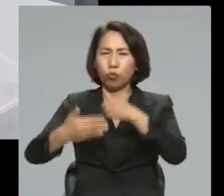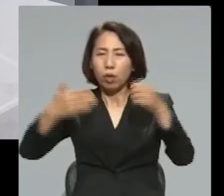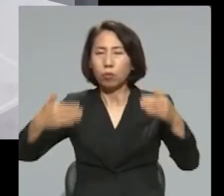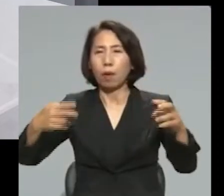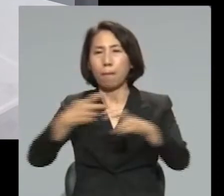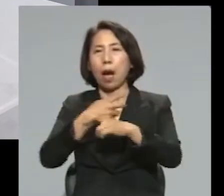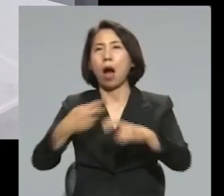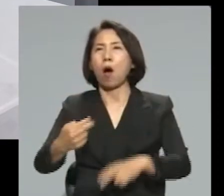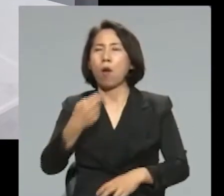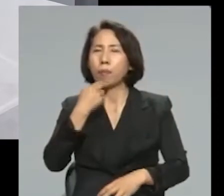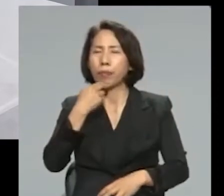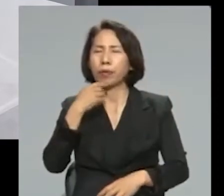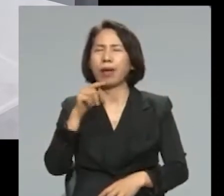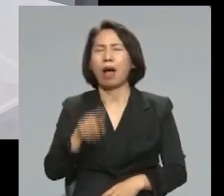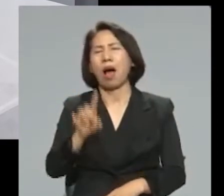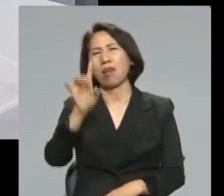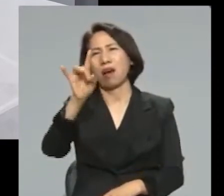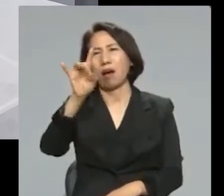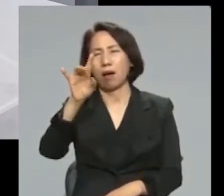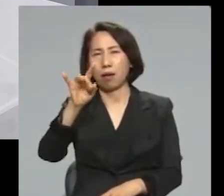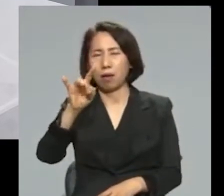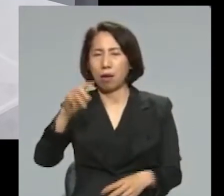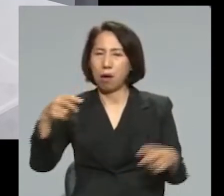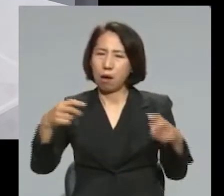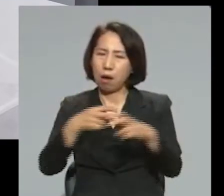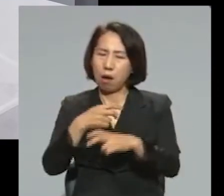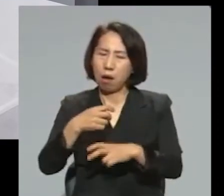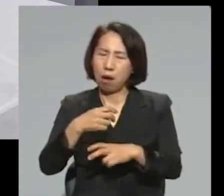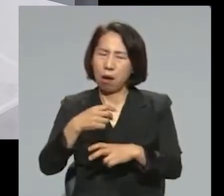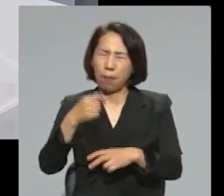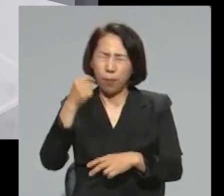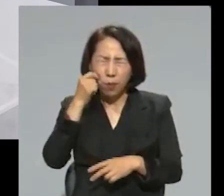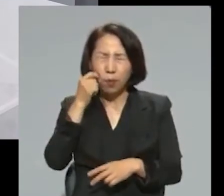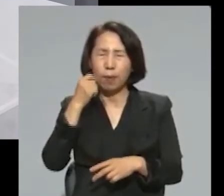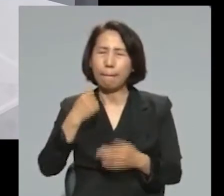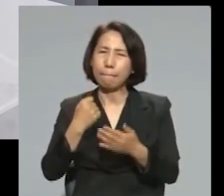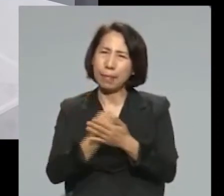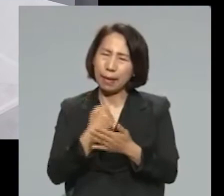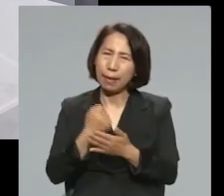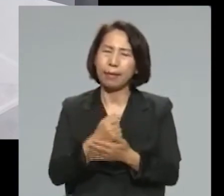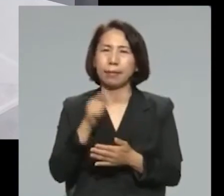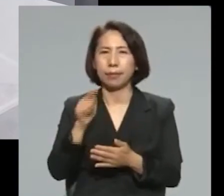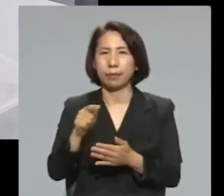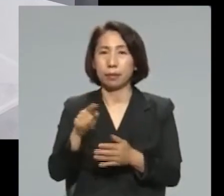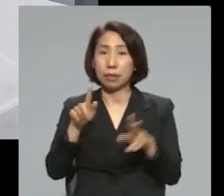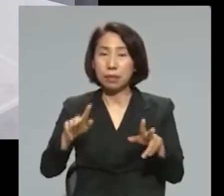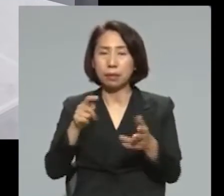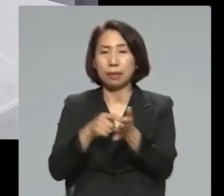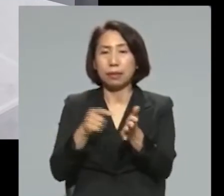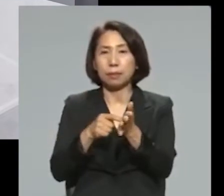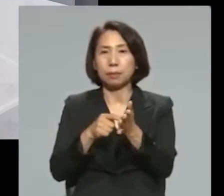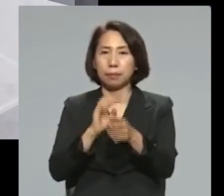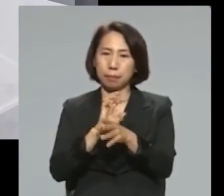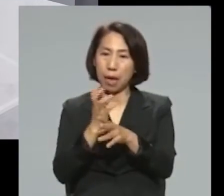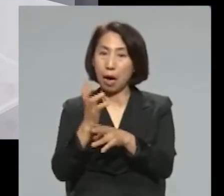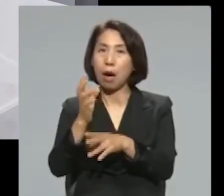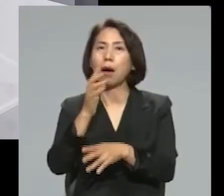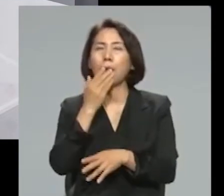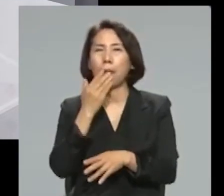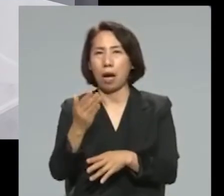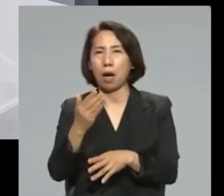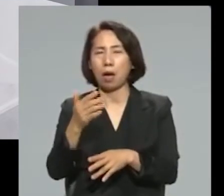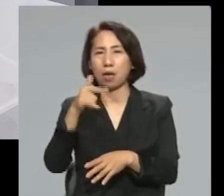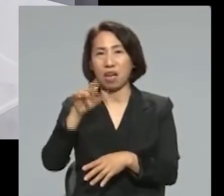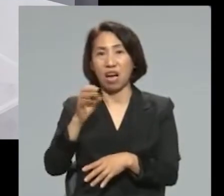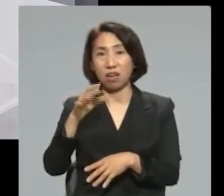않는 불통의 다리이며 불통의 상징이 되어버렸습니다. 지금 현재 응급 차량만 통행을 하고 있습니다.